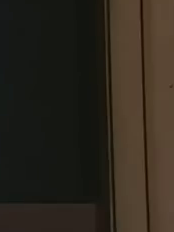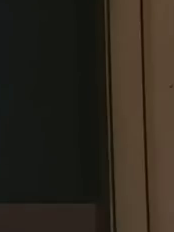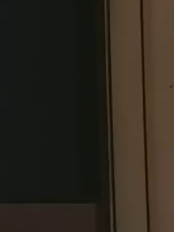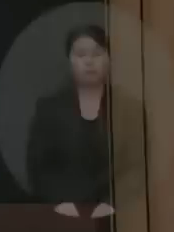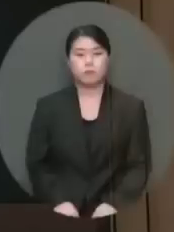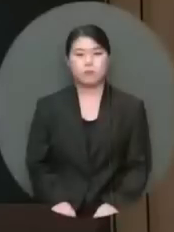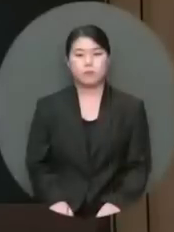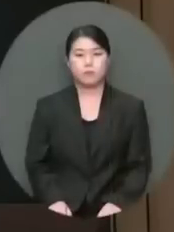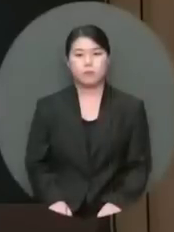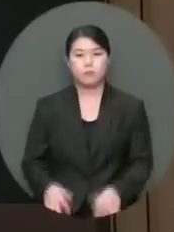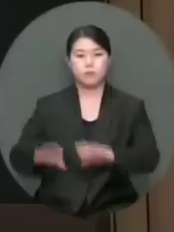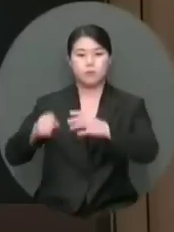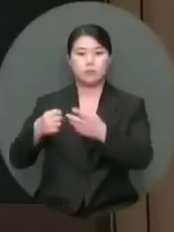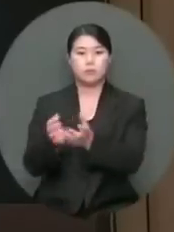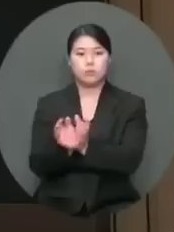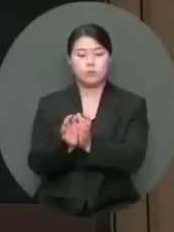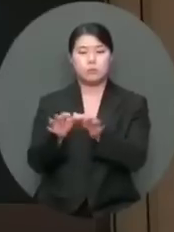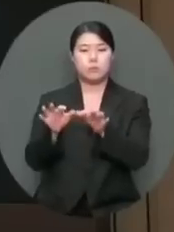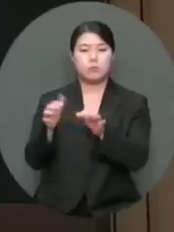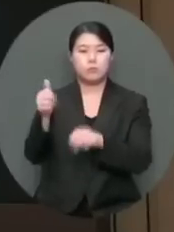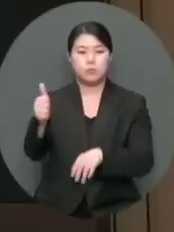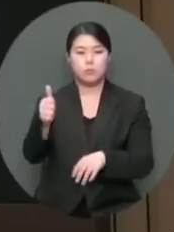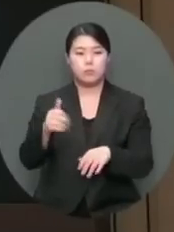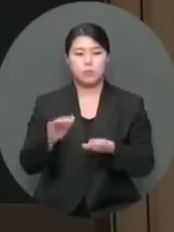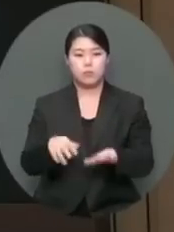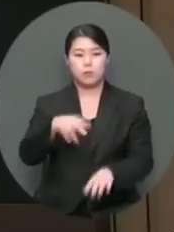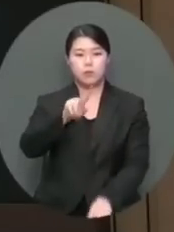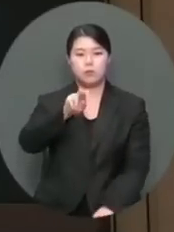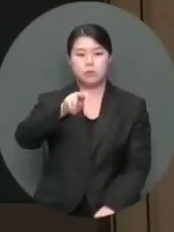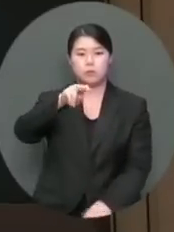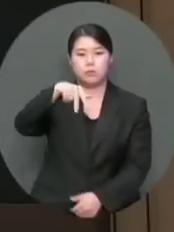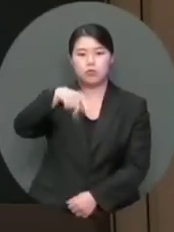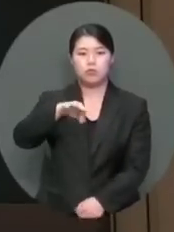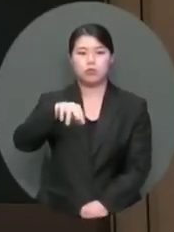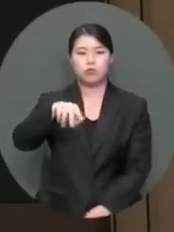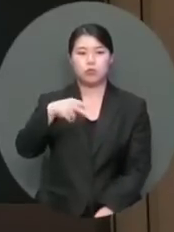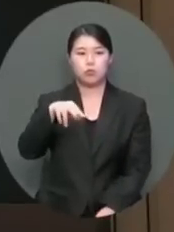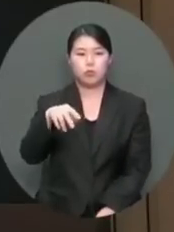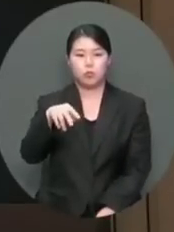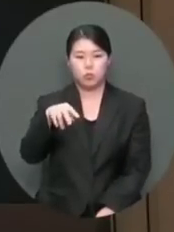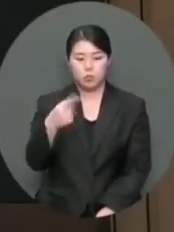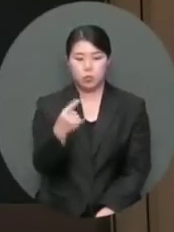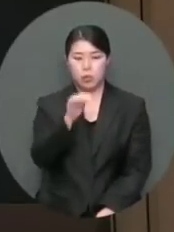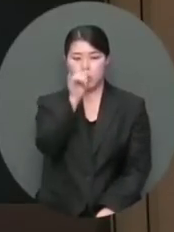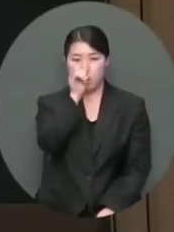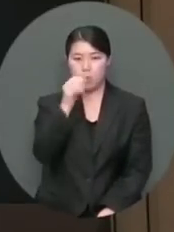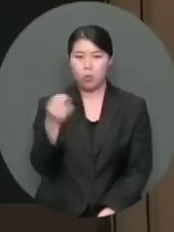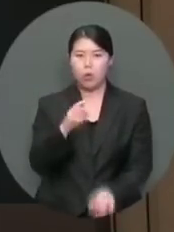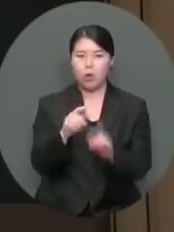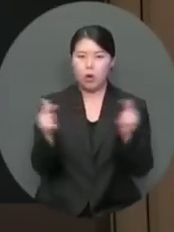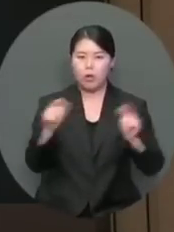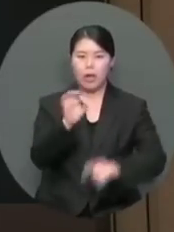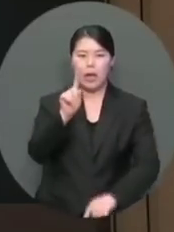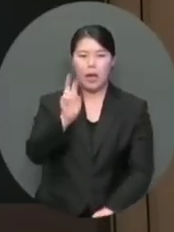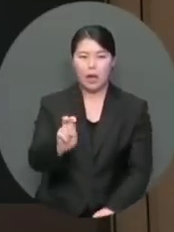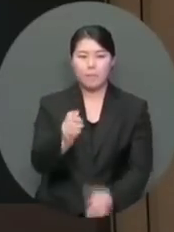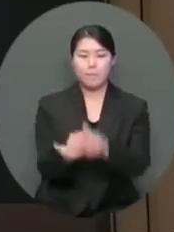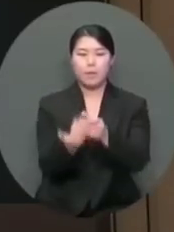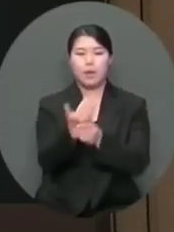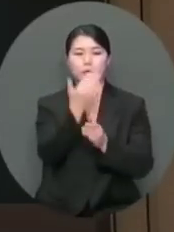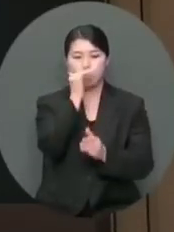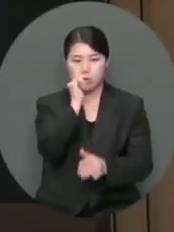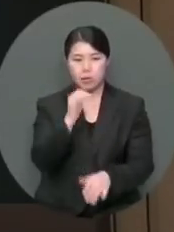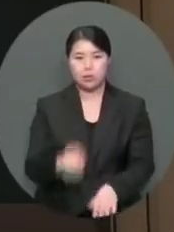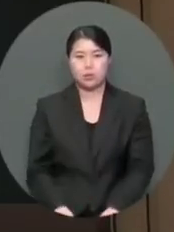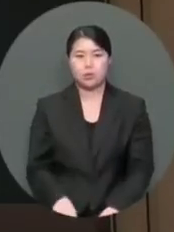의원은 여전히 삼중수소 트리튬이 남아있고 이것은 각종 암을 유발한다. 2021년 주호영